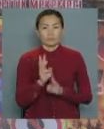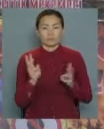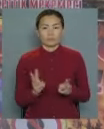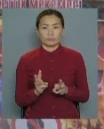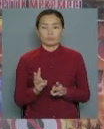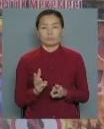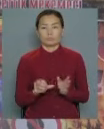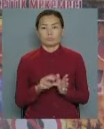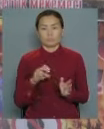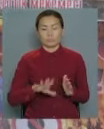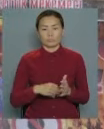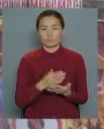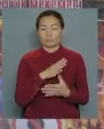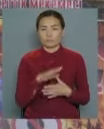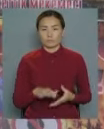соңғы 6 жылда тіркелген жоқ.